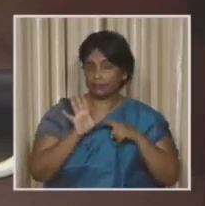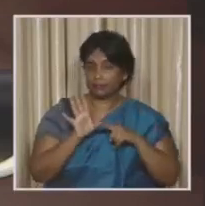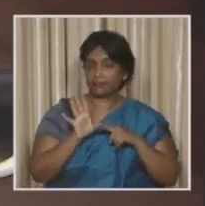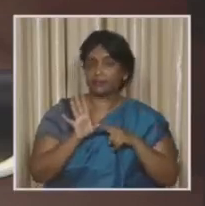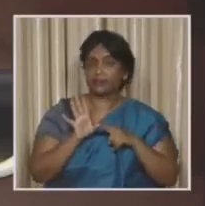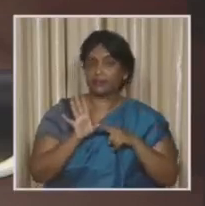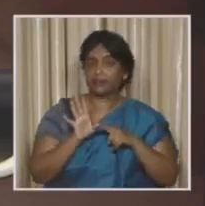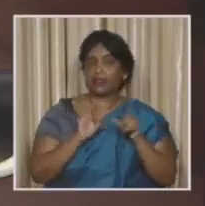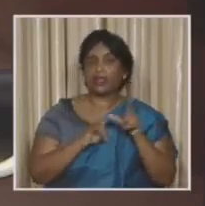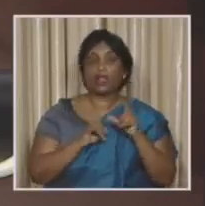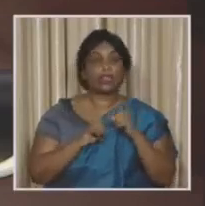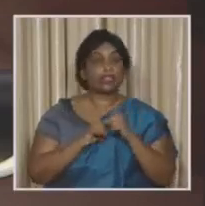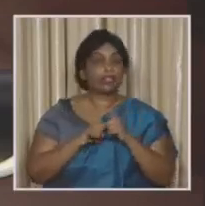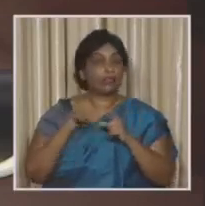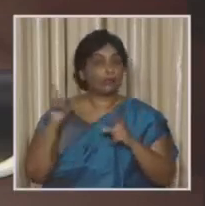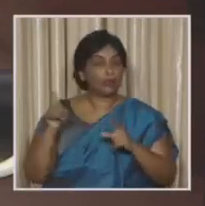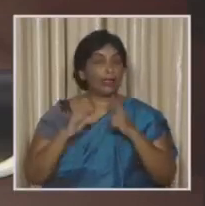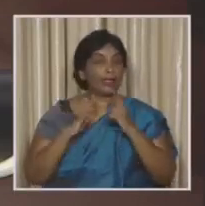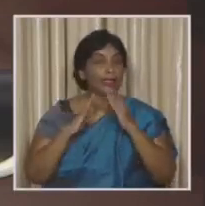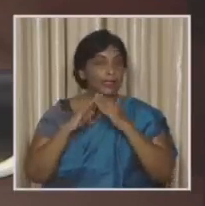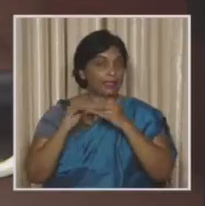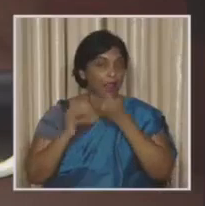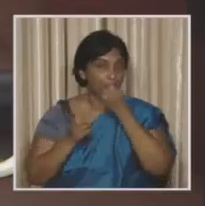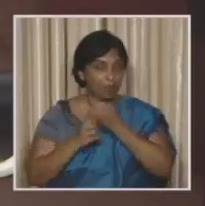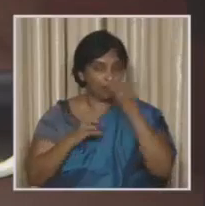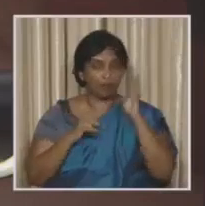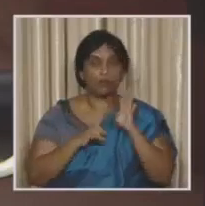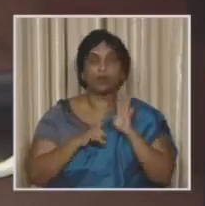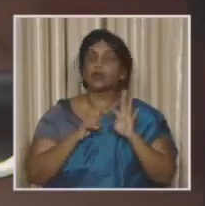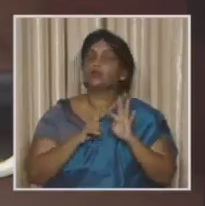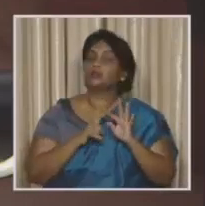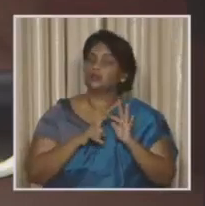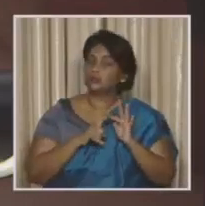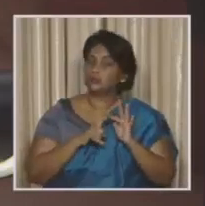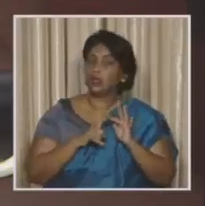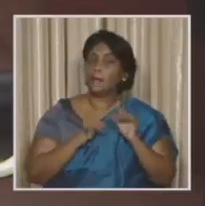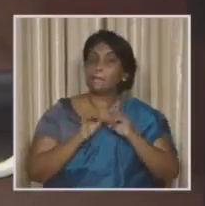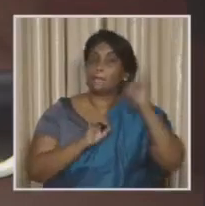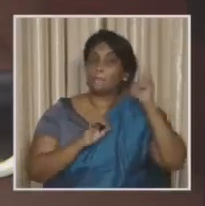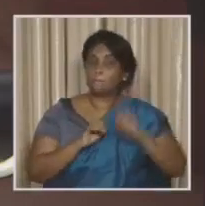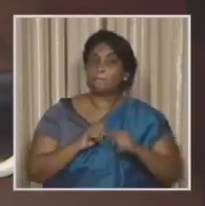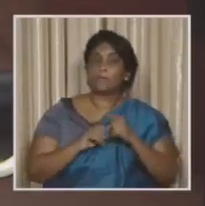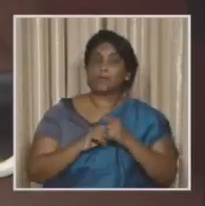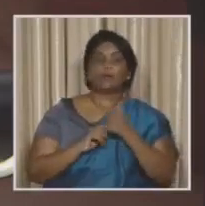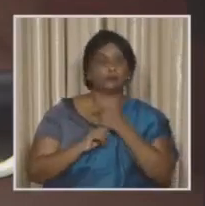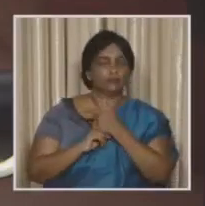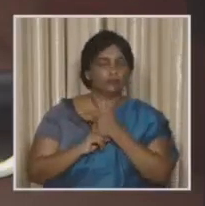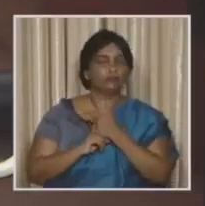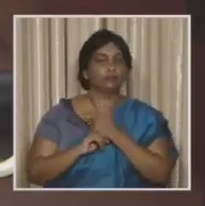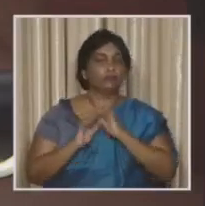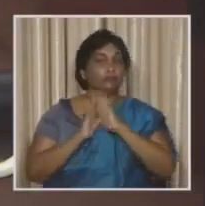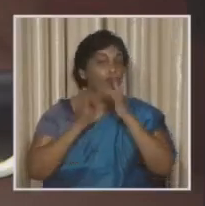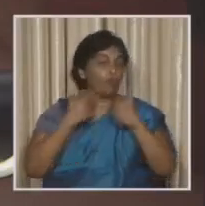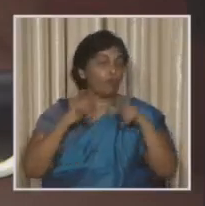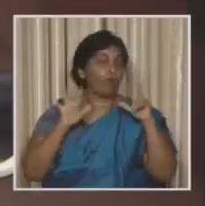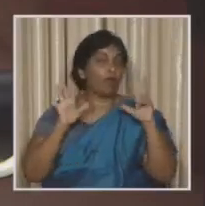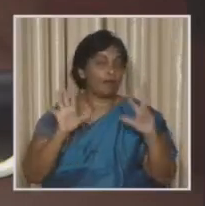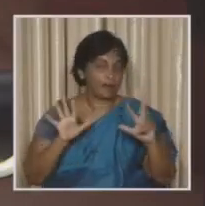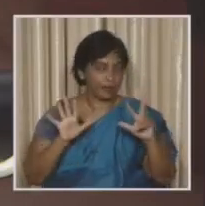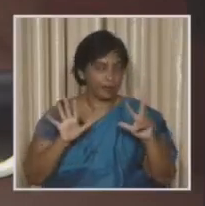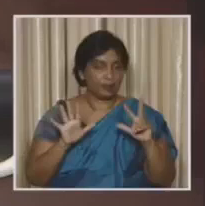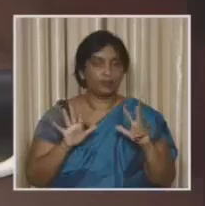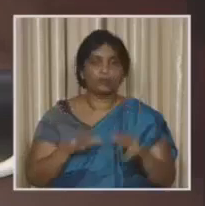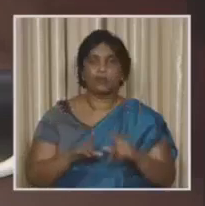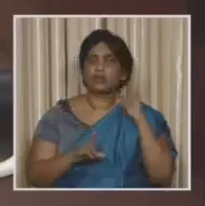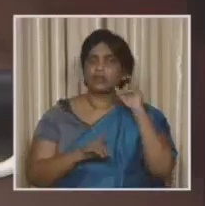තැන, දෙමටගොඩ ඉබ්‍රාහිම්ගේ පුපුරවා ගැනීම තැන, ඊළඟ ගත්තොත් මඩකලපිය සියෙන් දේවස්ථාන සිදුවීම් අටක්.